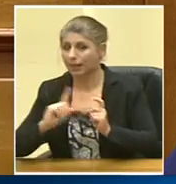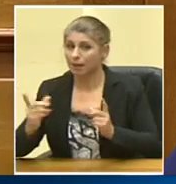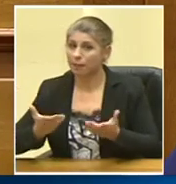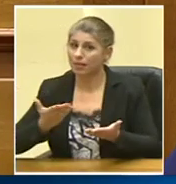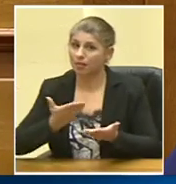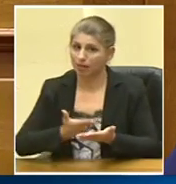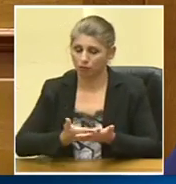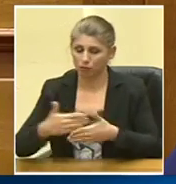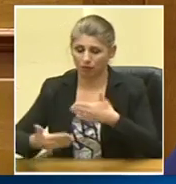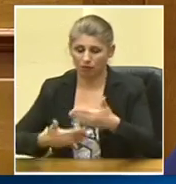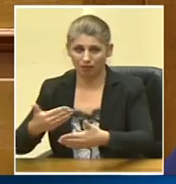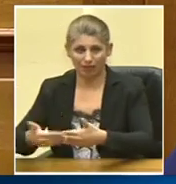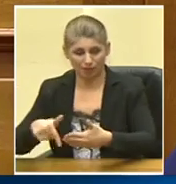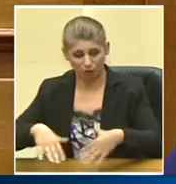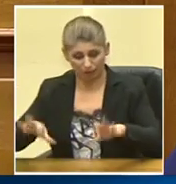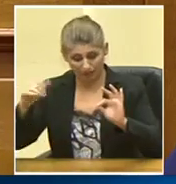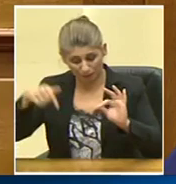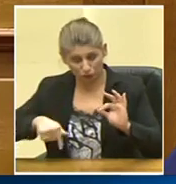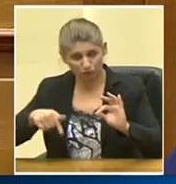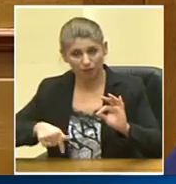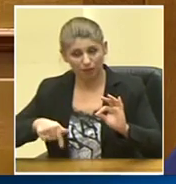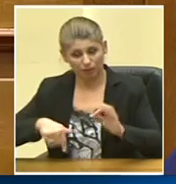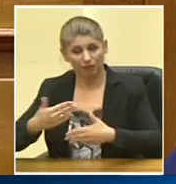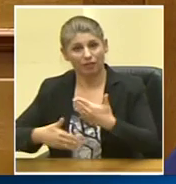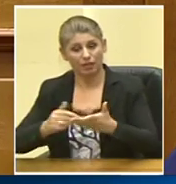στη διαδικασία αυτή που ξεκινά από σήμερα